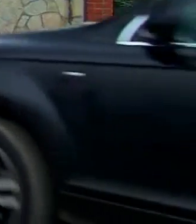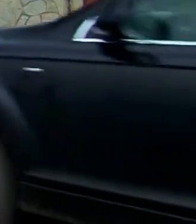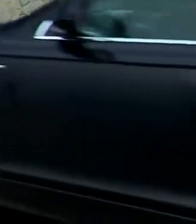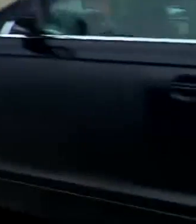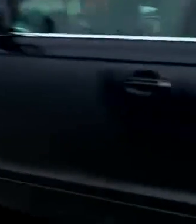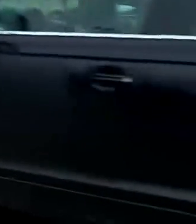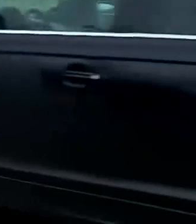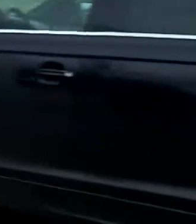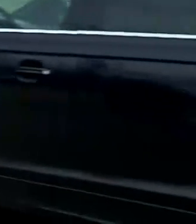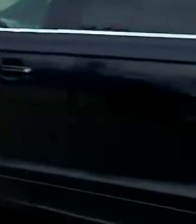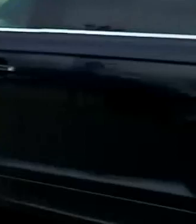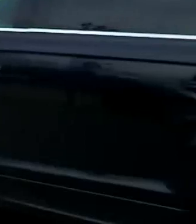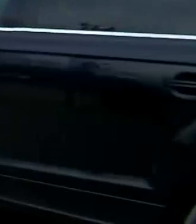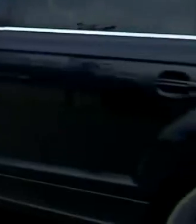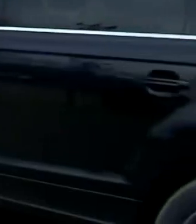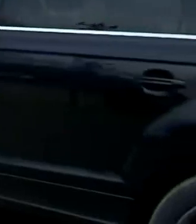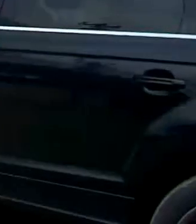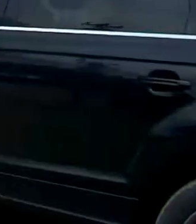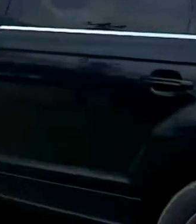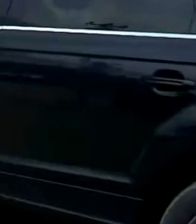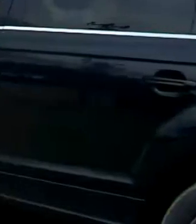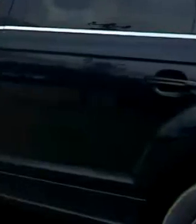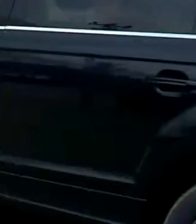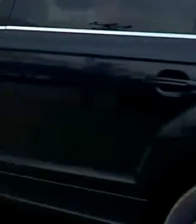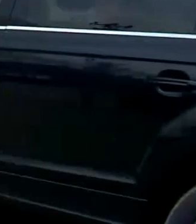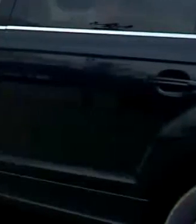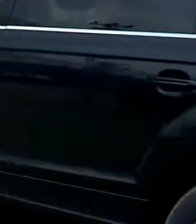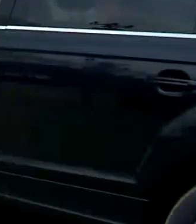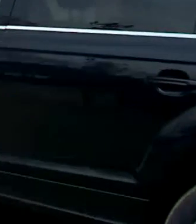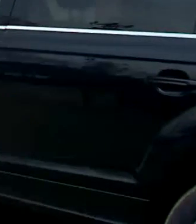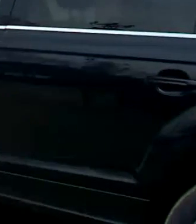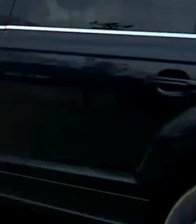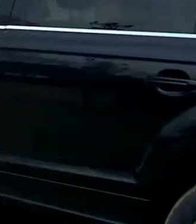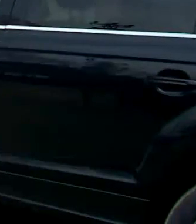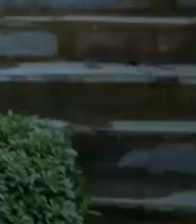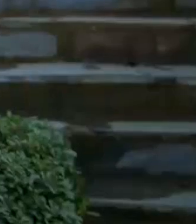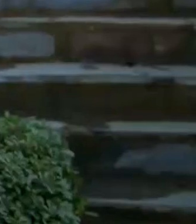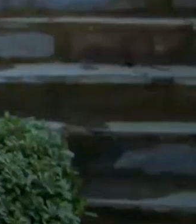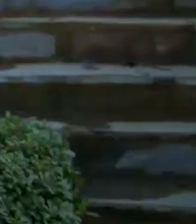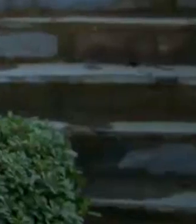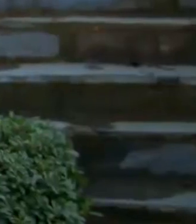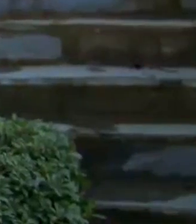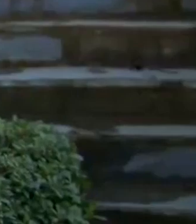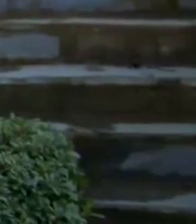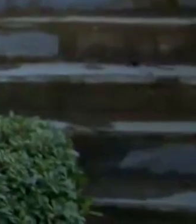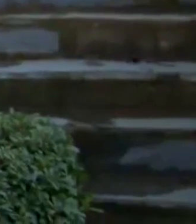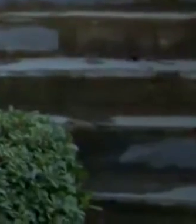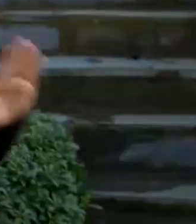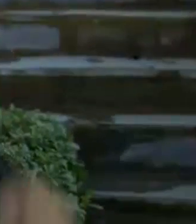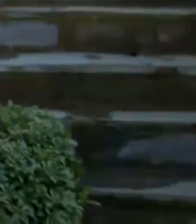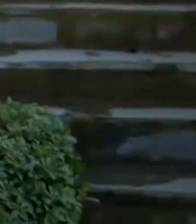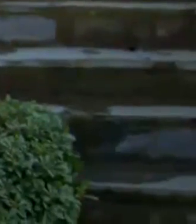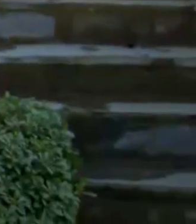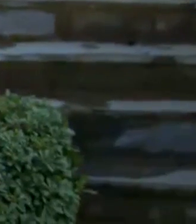oluyor. Anahtarı çevirip kontağı kapat der gibi işaret verdi. Merdivenlerin başında durmuş kurşun asker